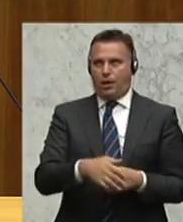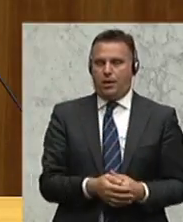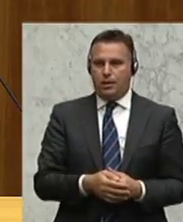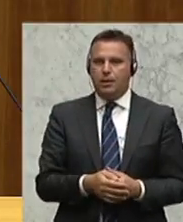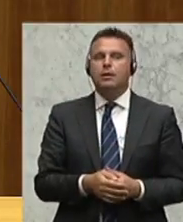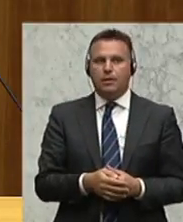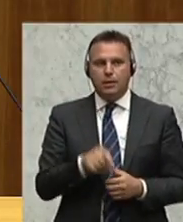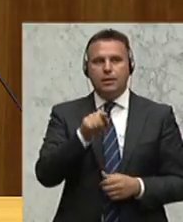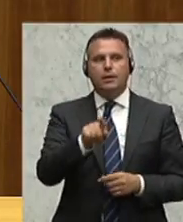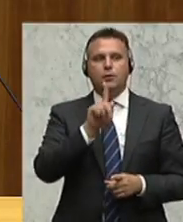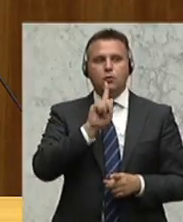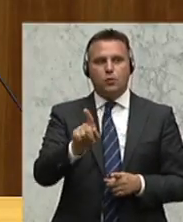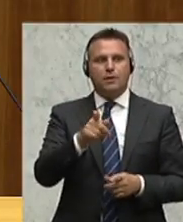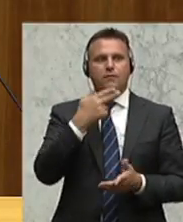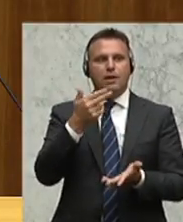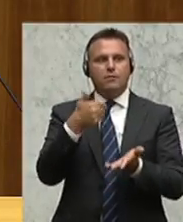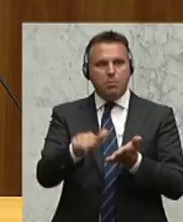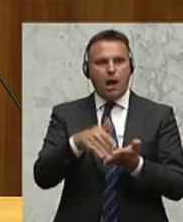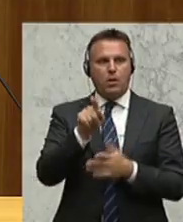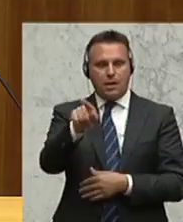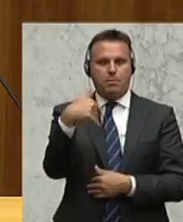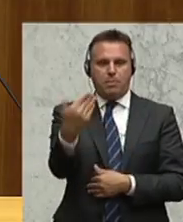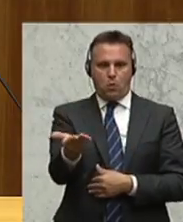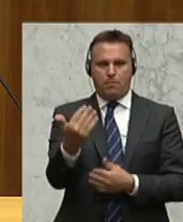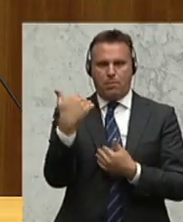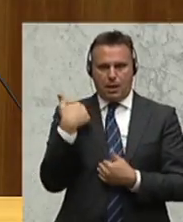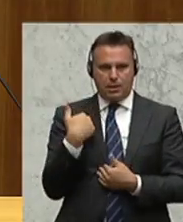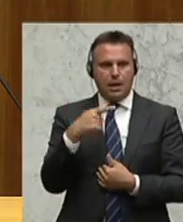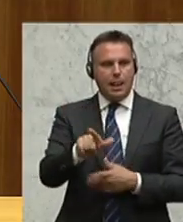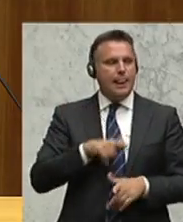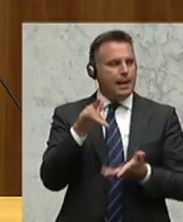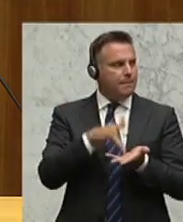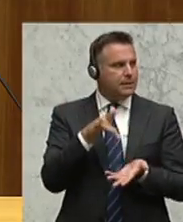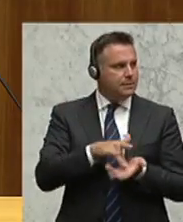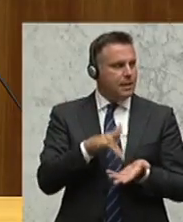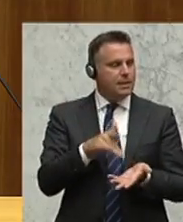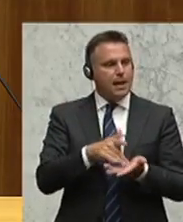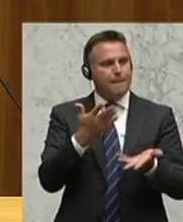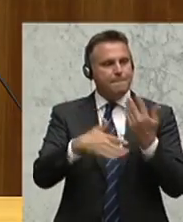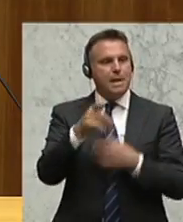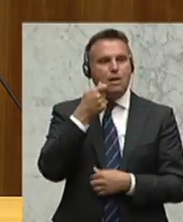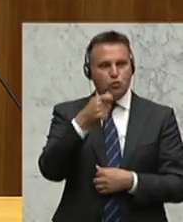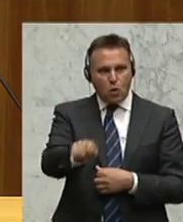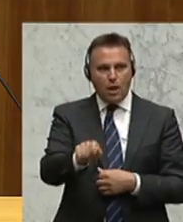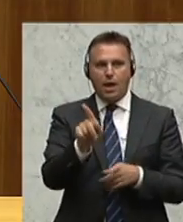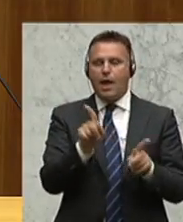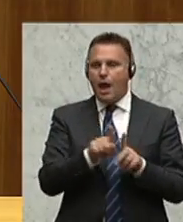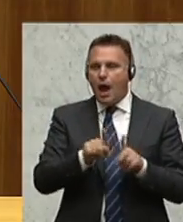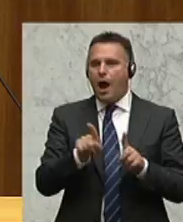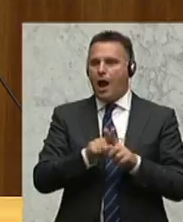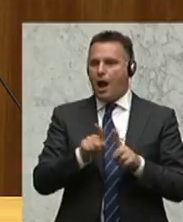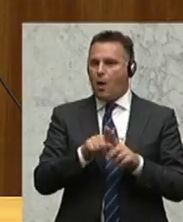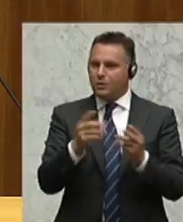schlussendlich ausschließlich den Endverbraucher. Verteuerungen der Lebensmittel als auch sonstiger Güter